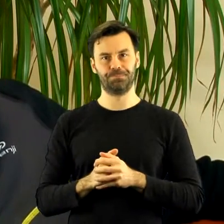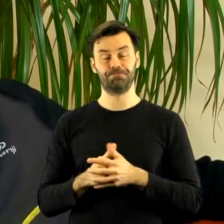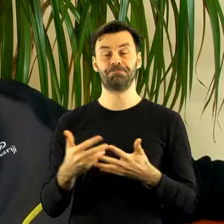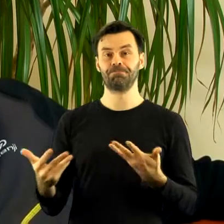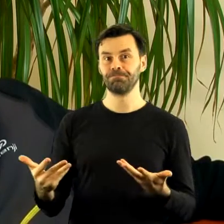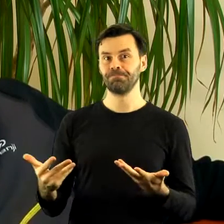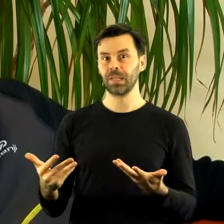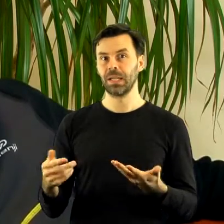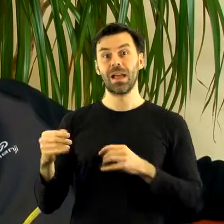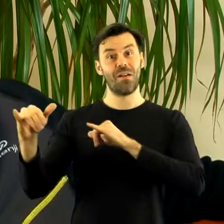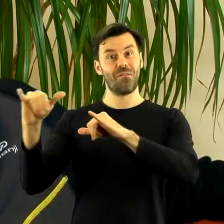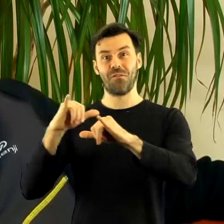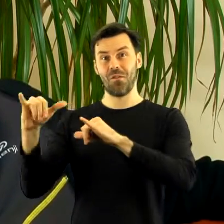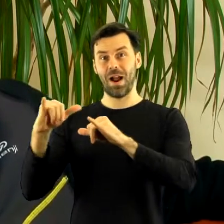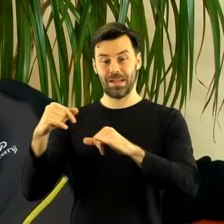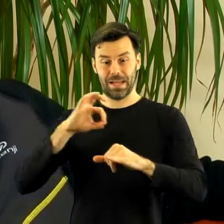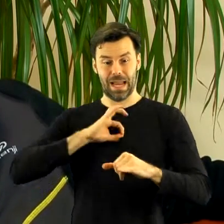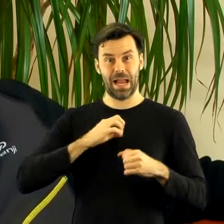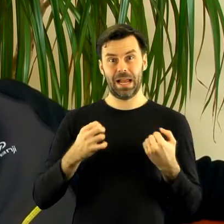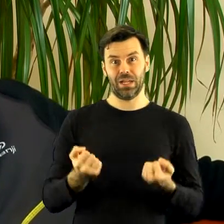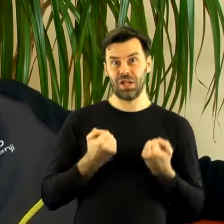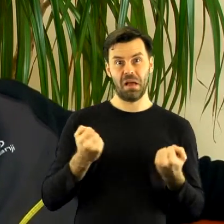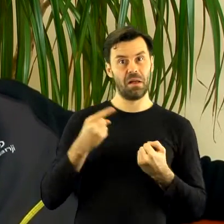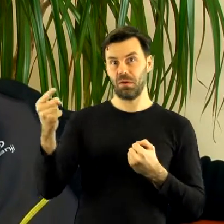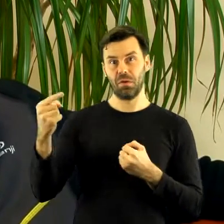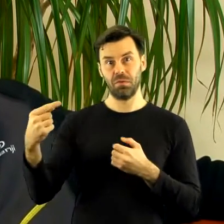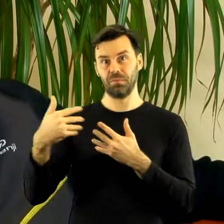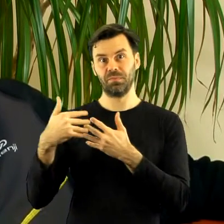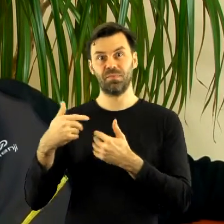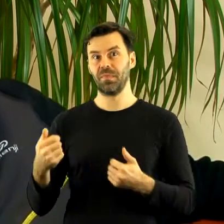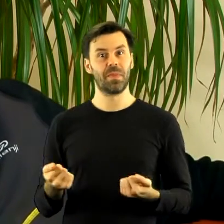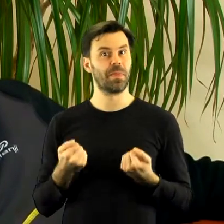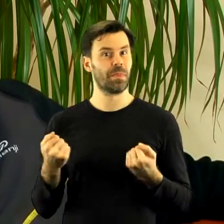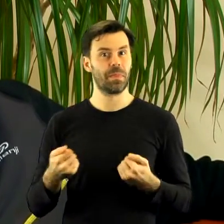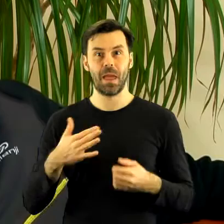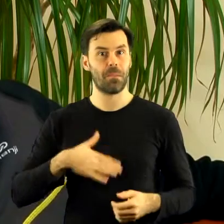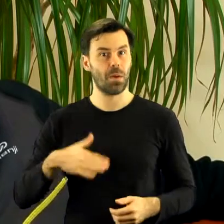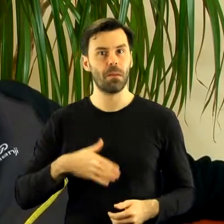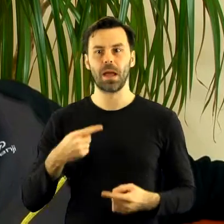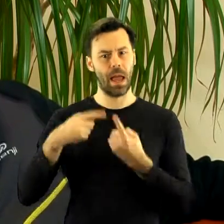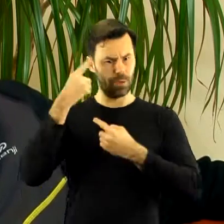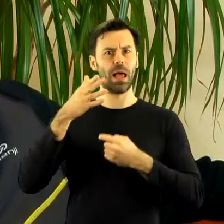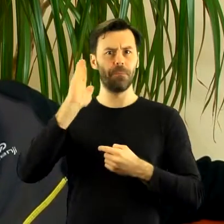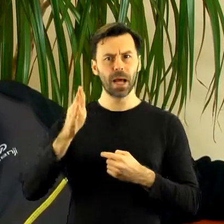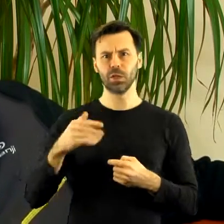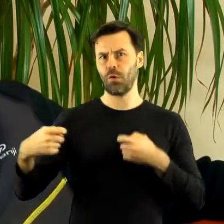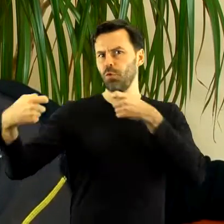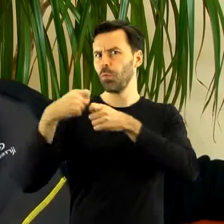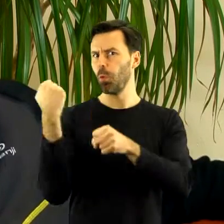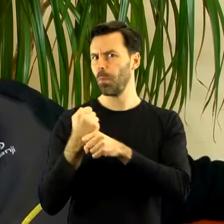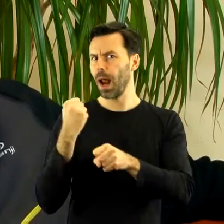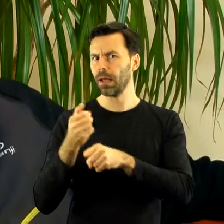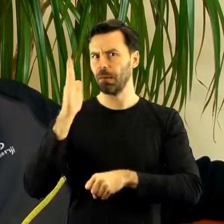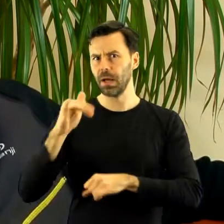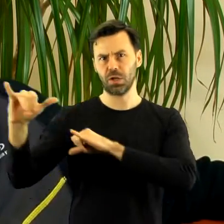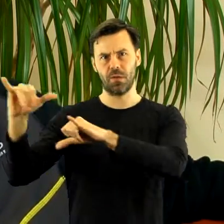działalność nie jest przyjmowana dobrze. Myśmy oczekiwali od nich, że będziemy współpracować. Na samym początku, zresztą